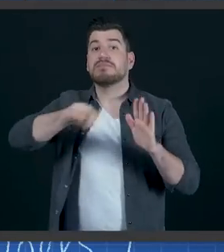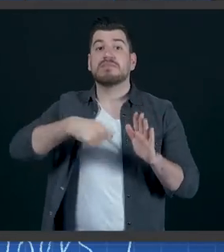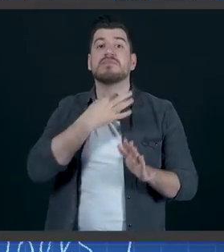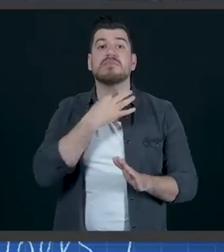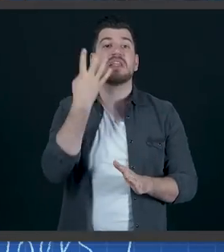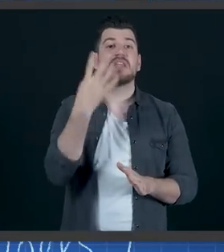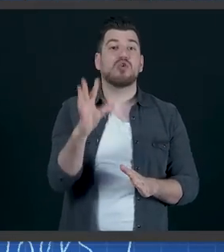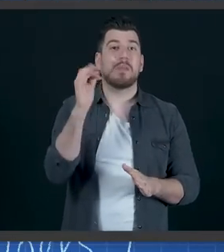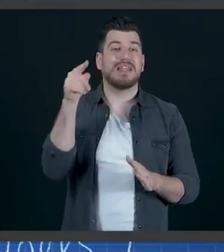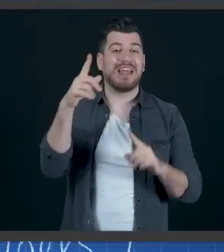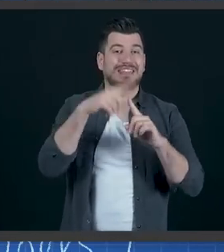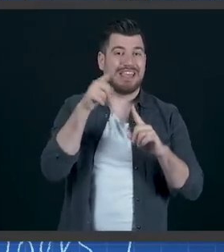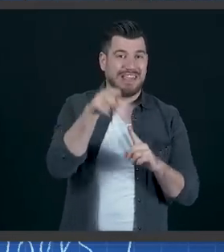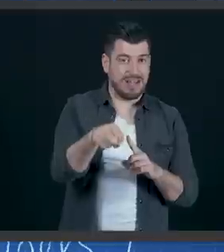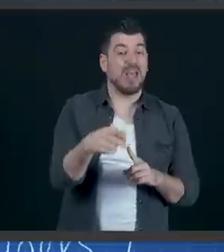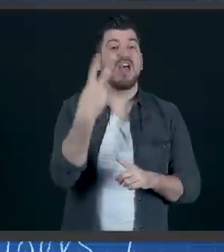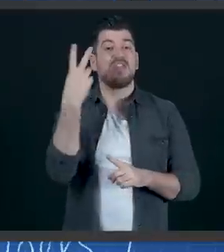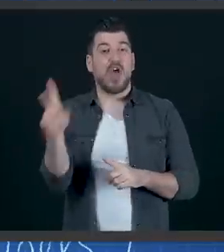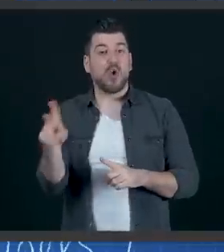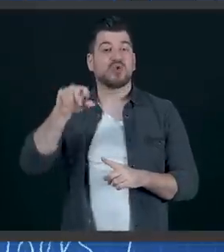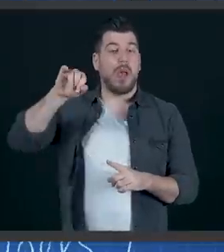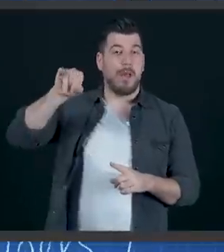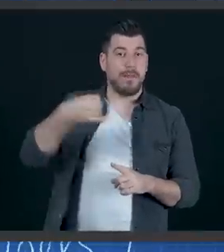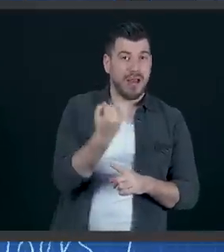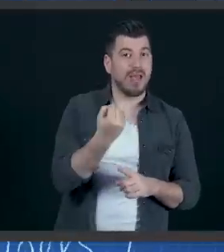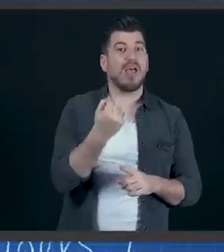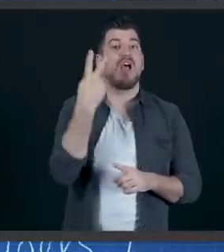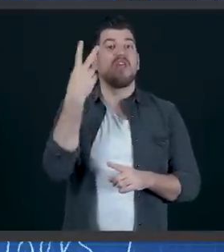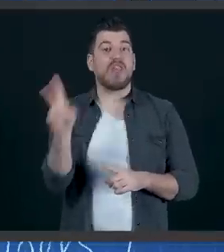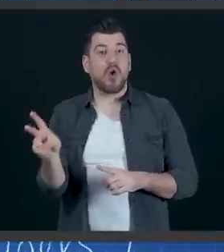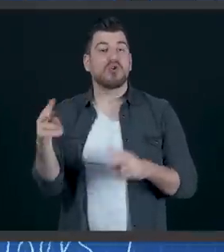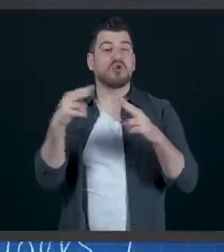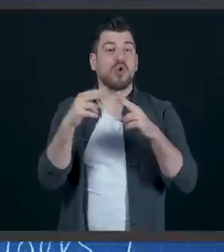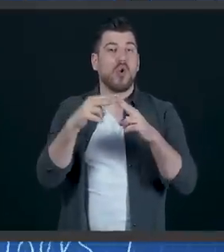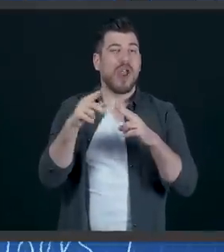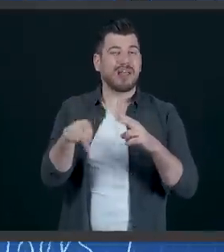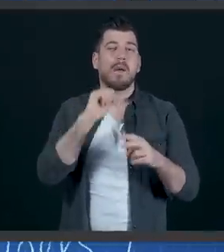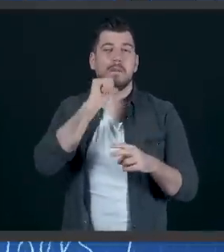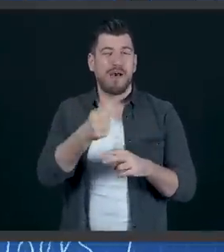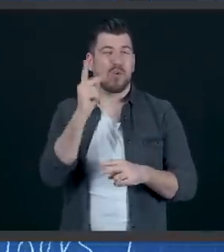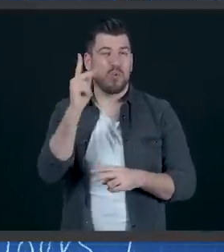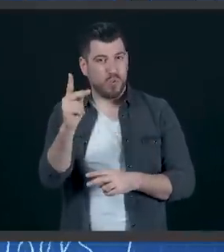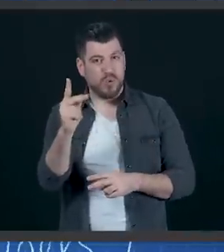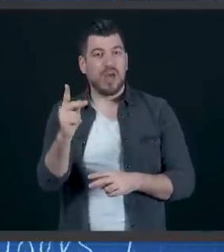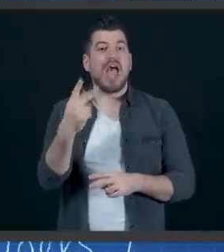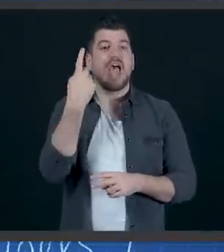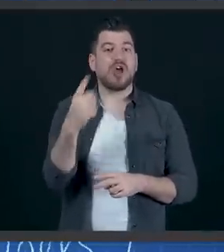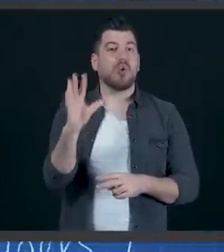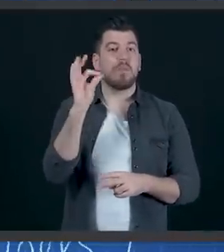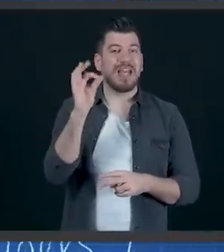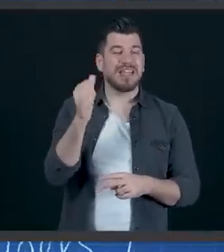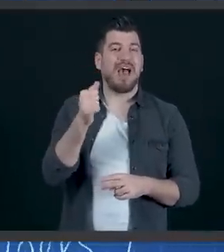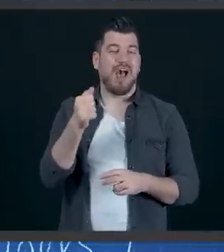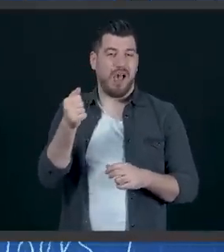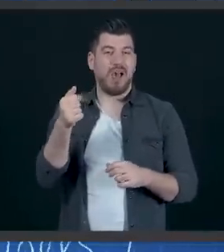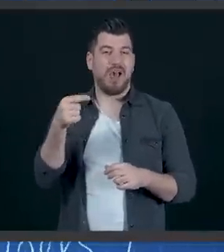χρειαστούμε 450 γραμμάρια ταχίνι, 200 γραμμάρια μέλι, 200 γραμμάρια σοκολάτα κουβερτούρα σε κομμάτια, 150 γραμμάρια